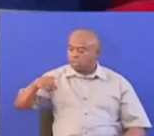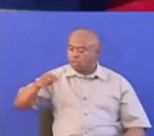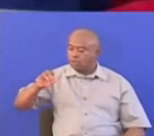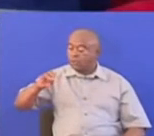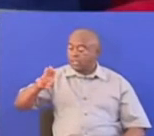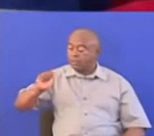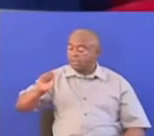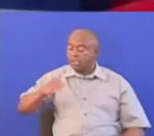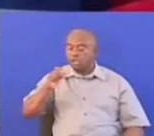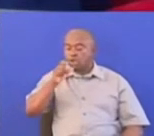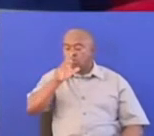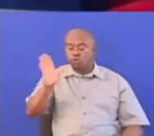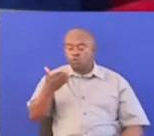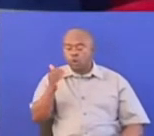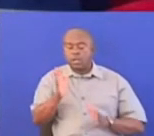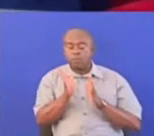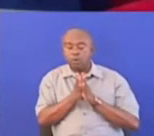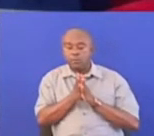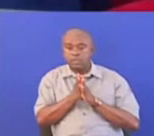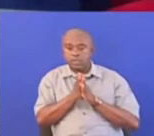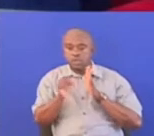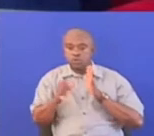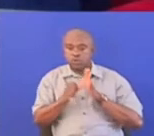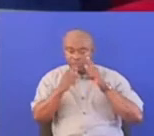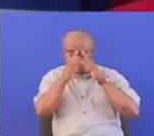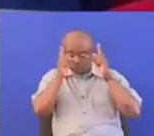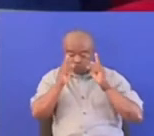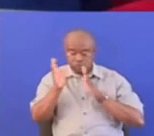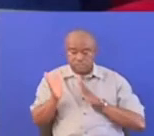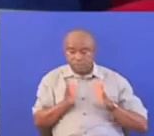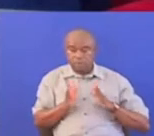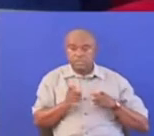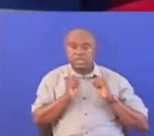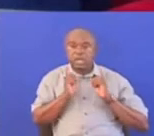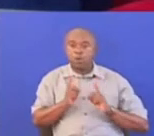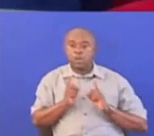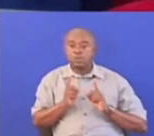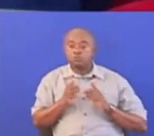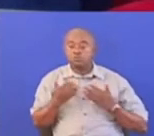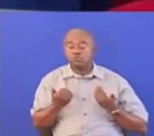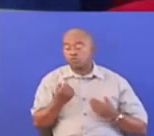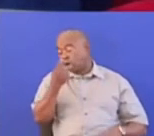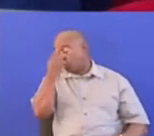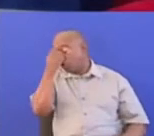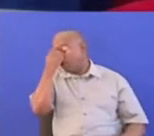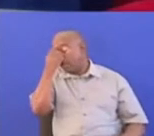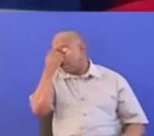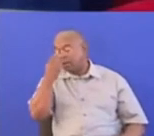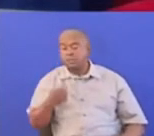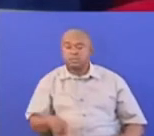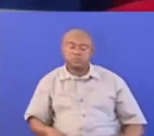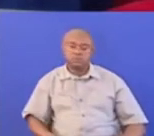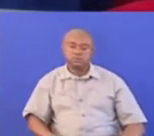la Dodoma, wanafunzi wa chuo cha mipango na walimu wa Sunday School kutoka jijini Dodoma.